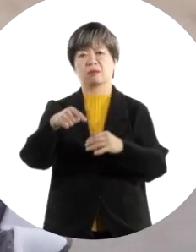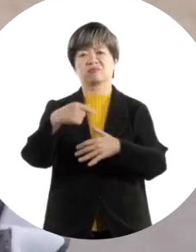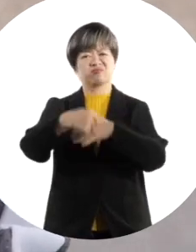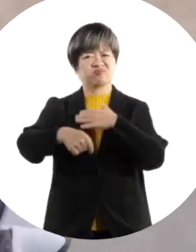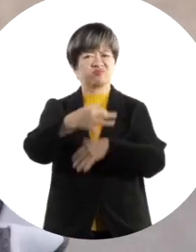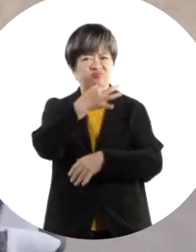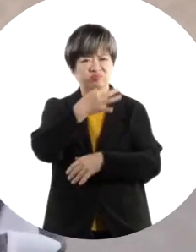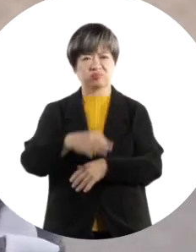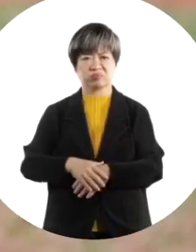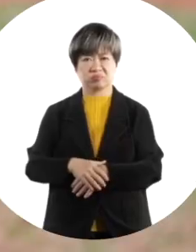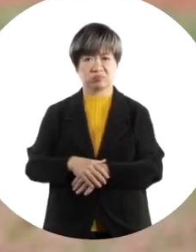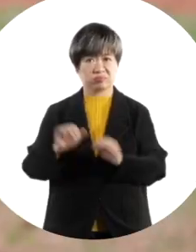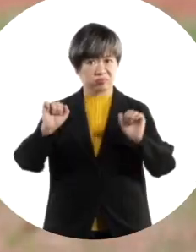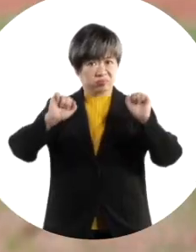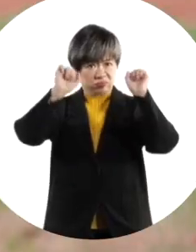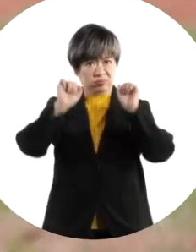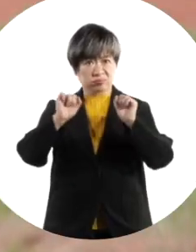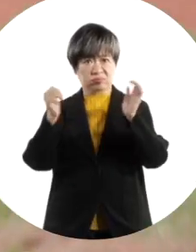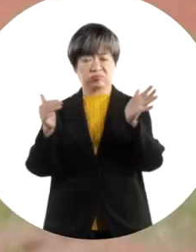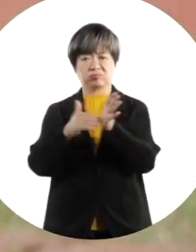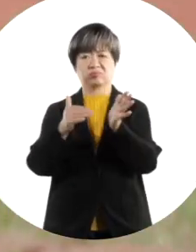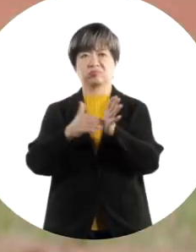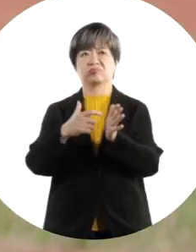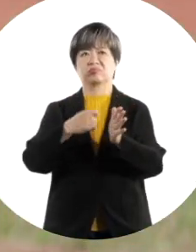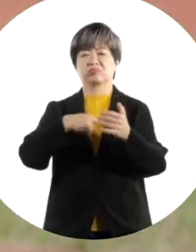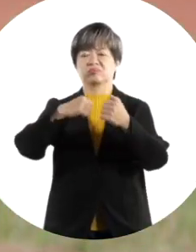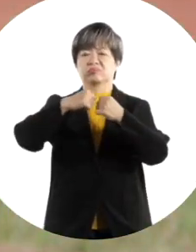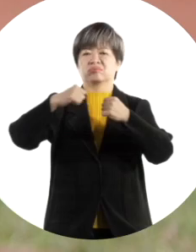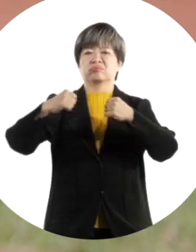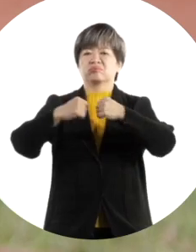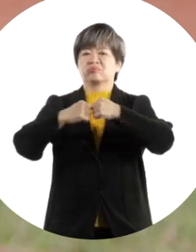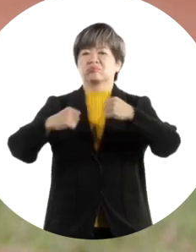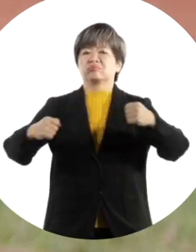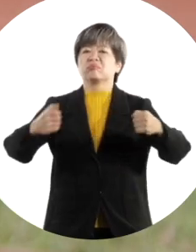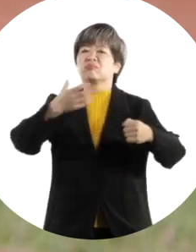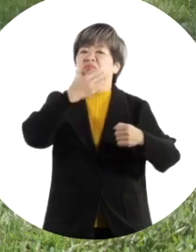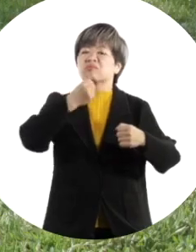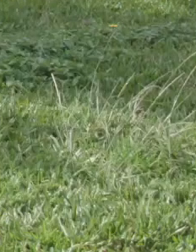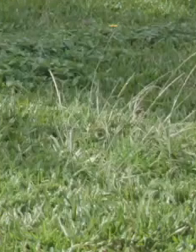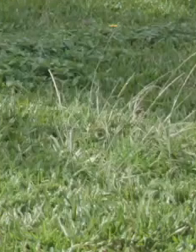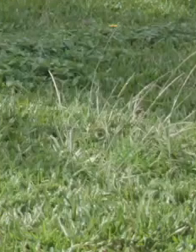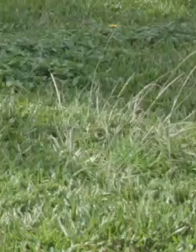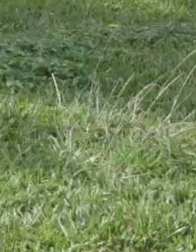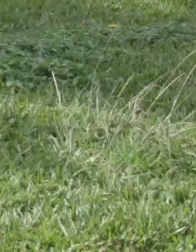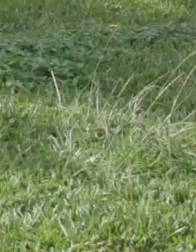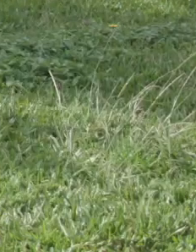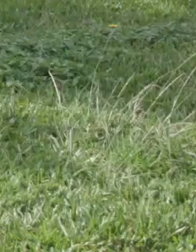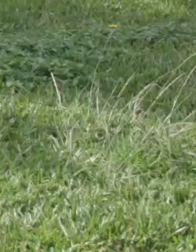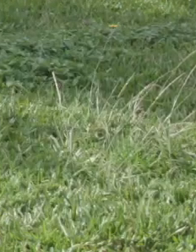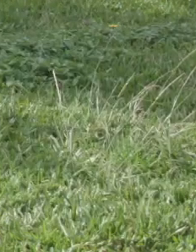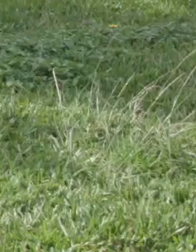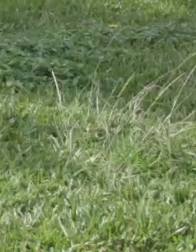受伤。另外，在运动过后一定要做缓和伸展哦。